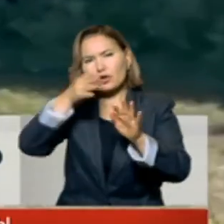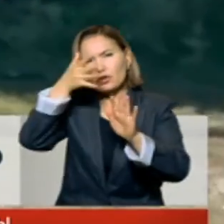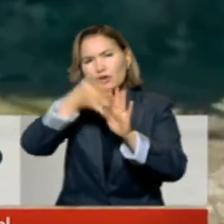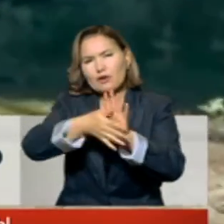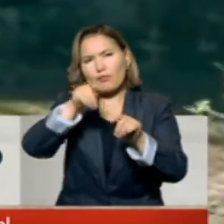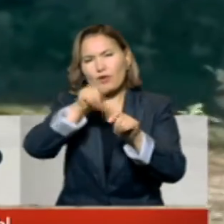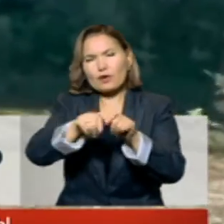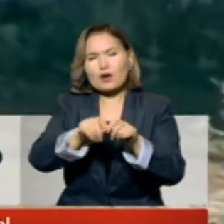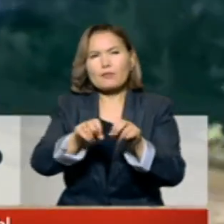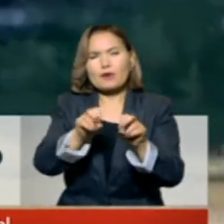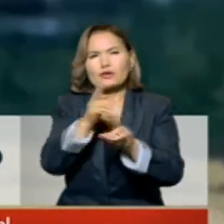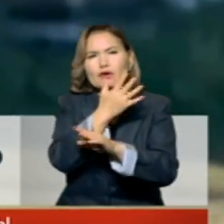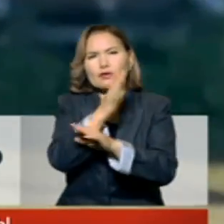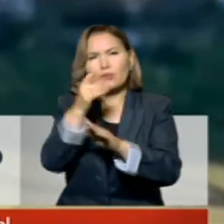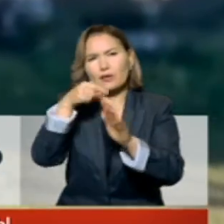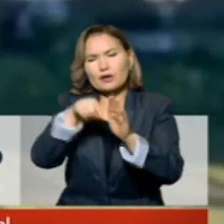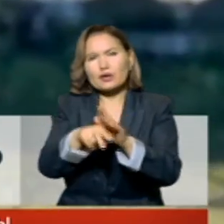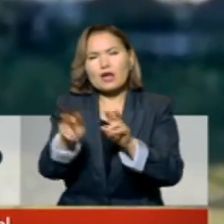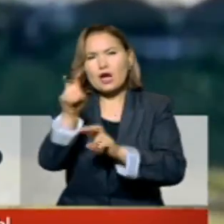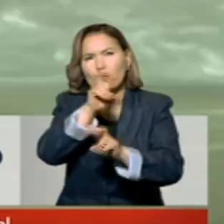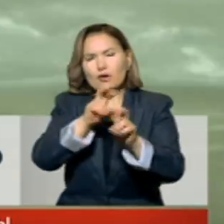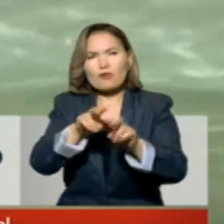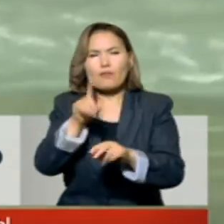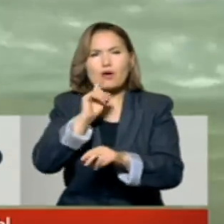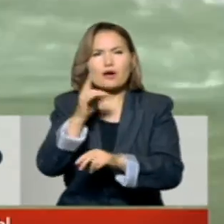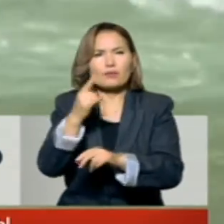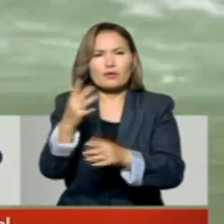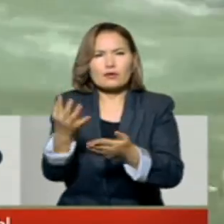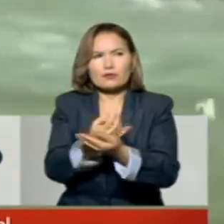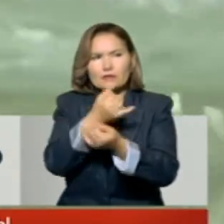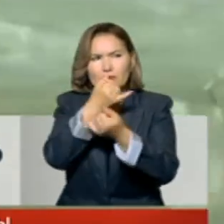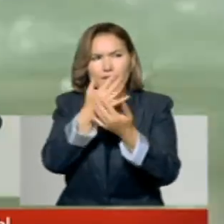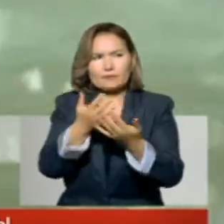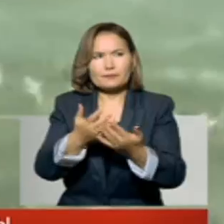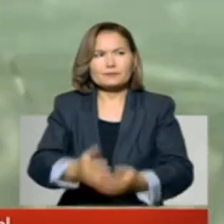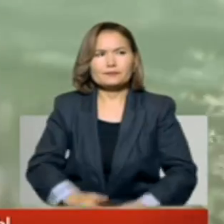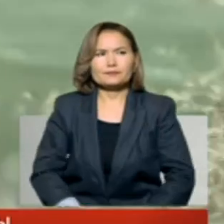тоғайлардың арасын шолып шыққанымен нәтиже жоқ.